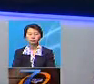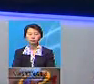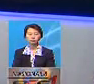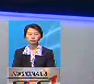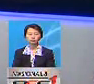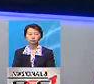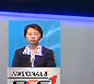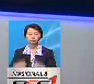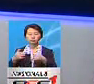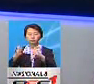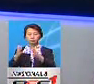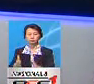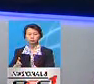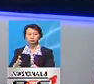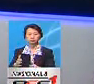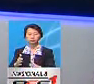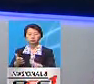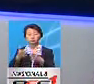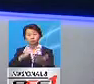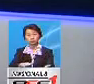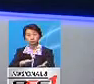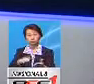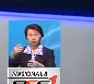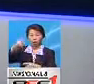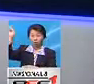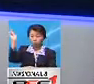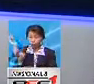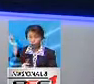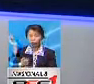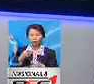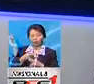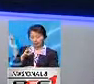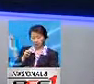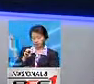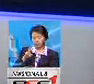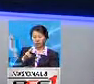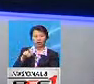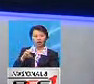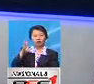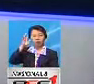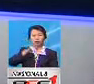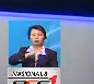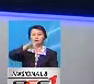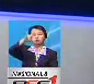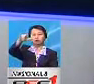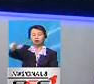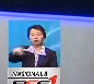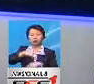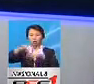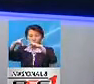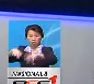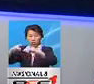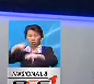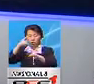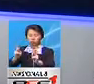Jasad pemain bola sepak Melaka United yang meninggal dunia akibat dipanah peter, Marco Stefan Petrovski, akan diterbangkan ke Sydney, Australia